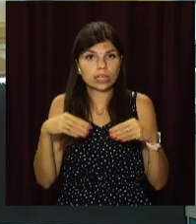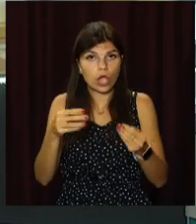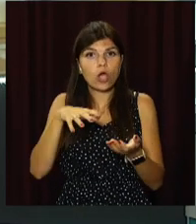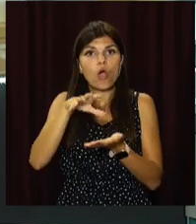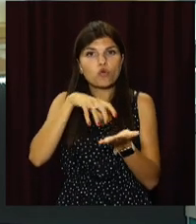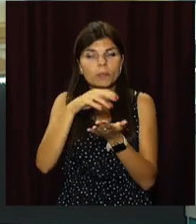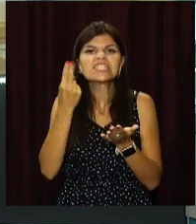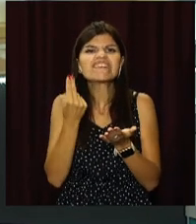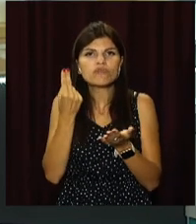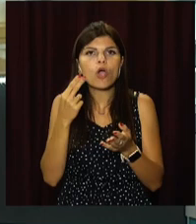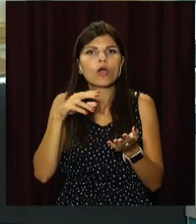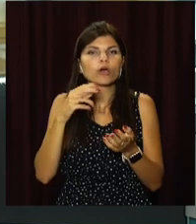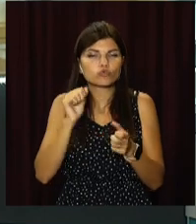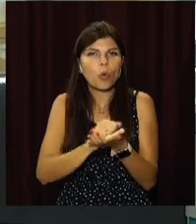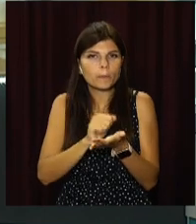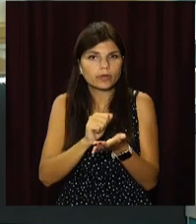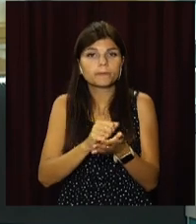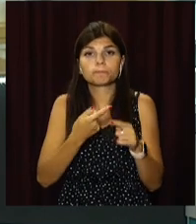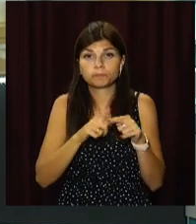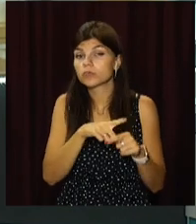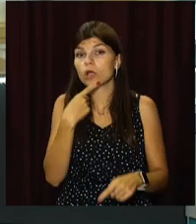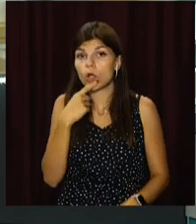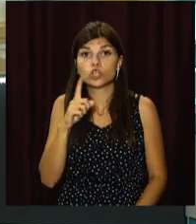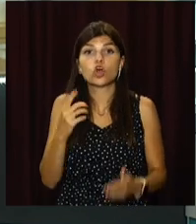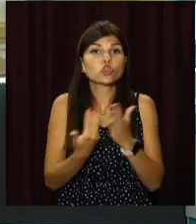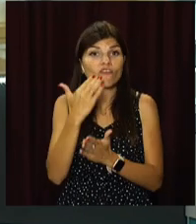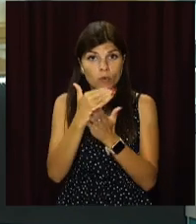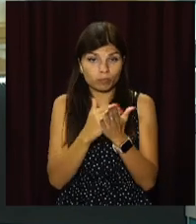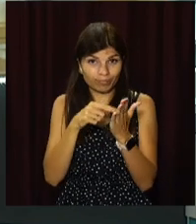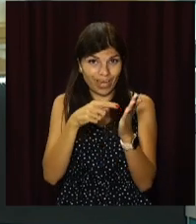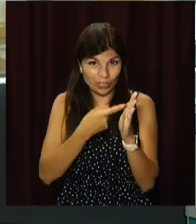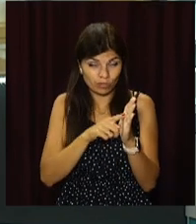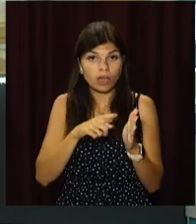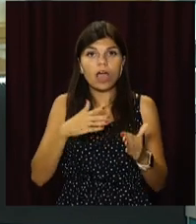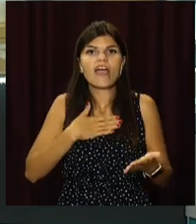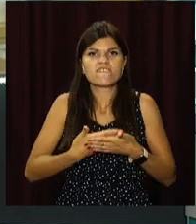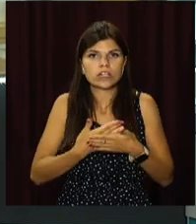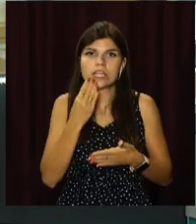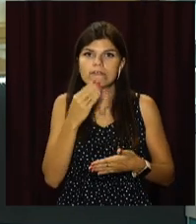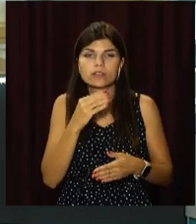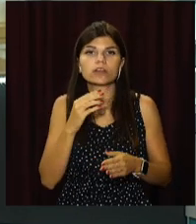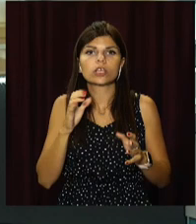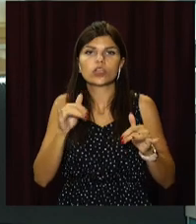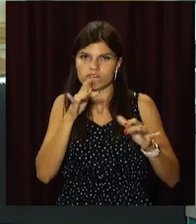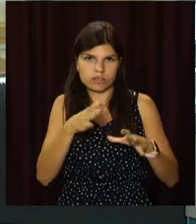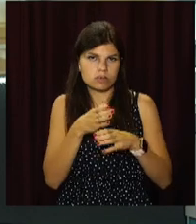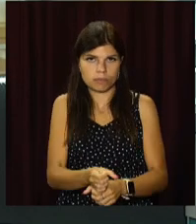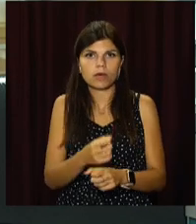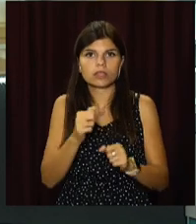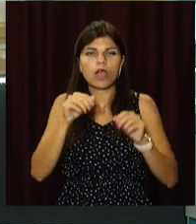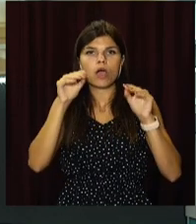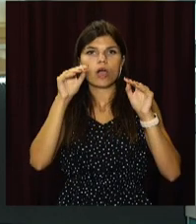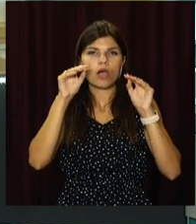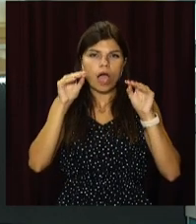копій цифрових документів. У Центрі адмінпослуг кажуть, нова послуга підвищить ефективність роботи і скоротить час на обробку